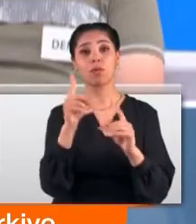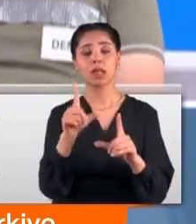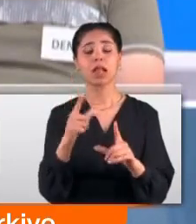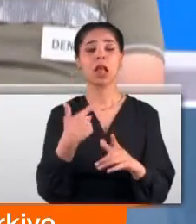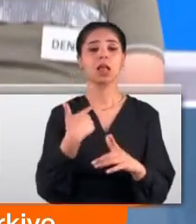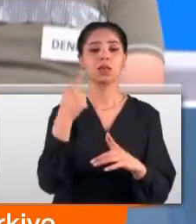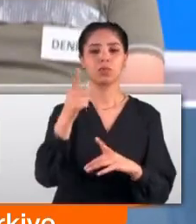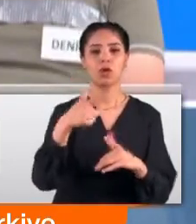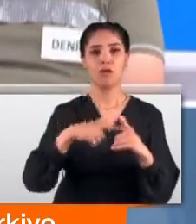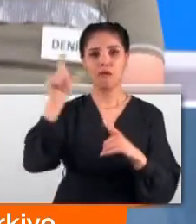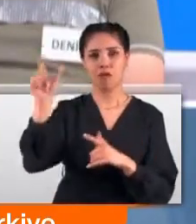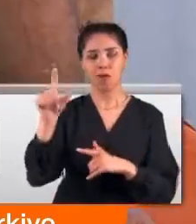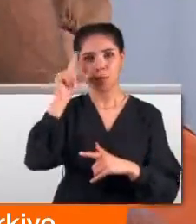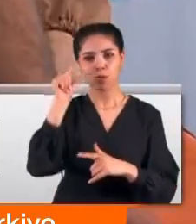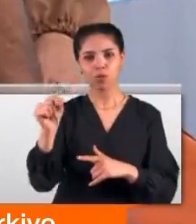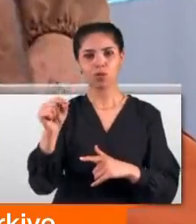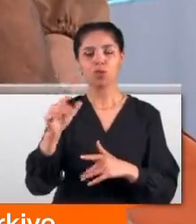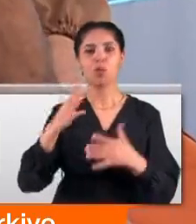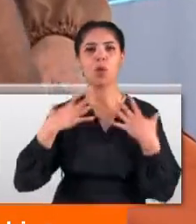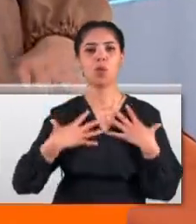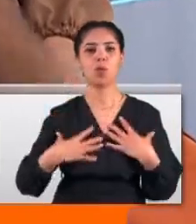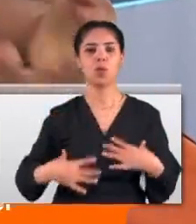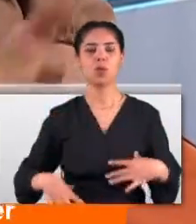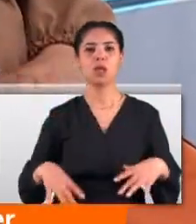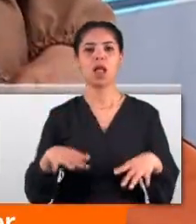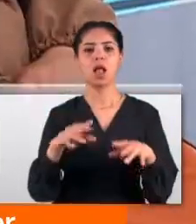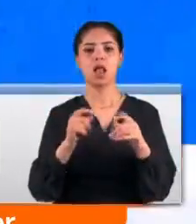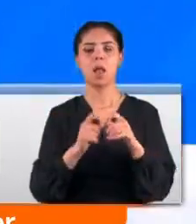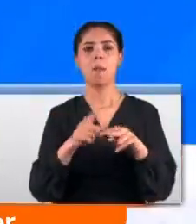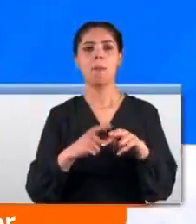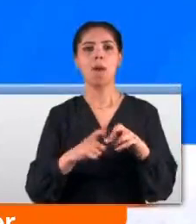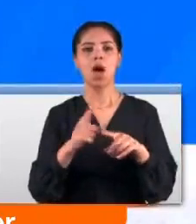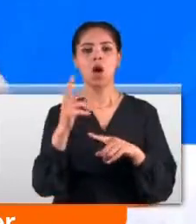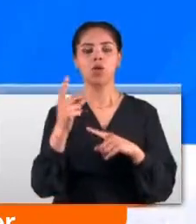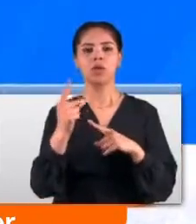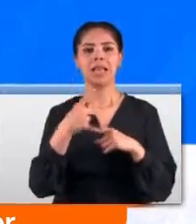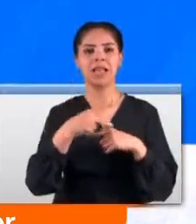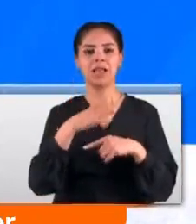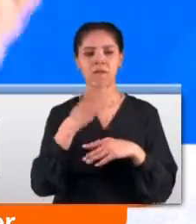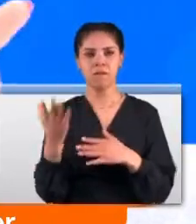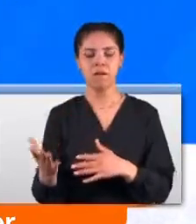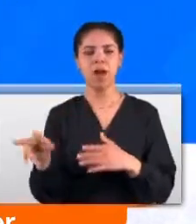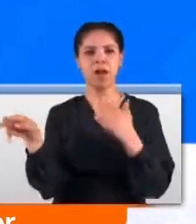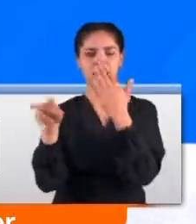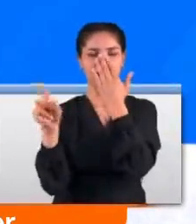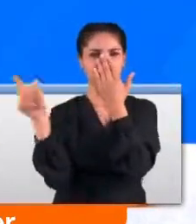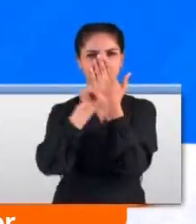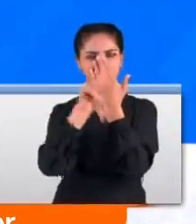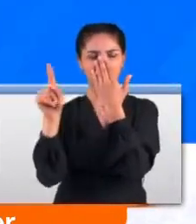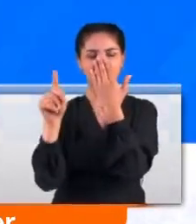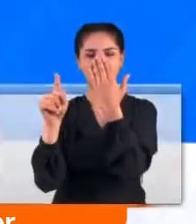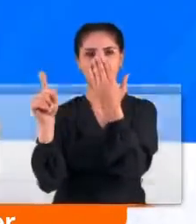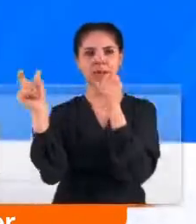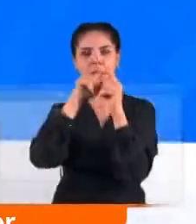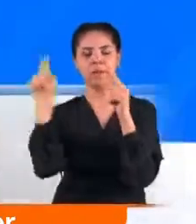Burhan'ın şüpheleri gibi üzerlerinden çıkan barut izi de Ercan Şilli ve Deniz Ürker'i işaret etti. Ancak ikili aylar sonra serbest